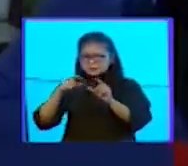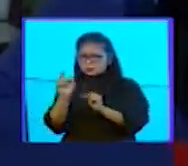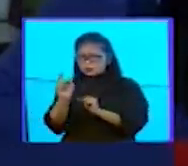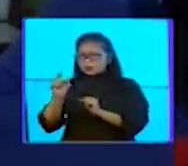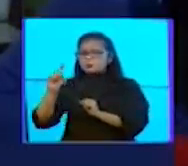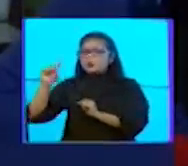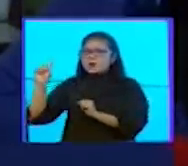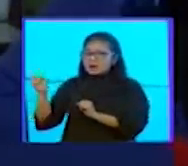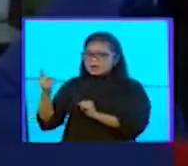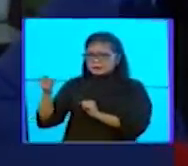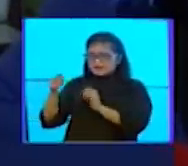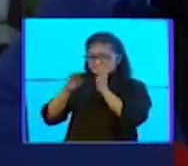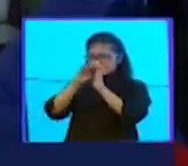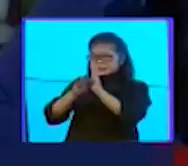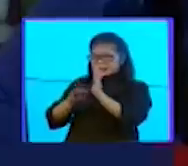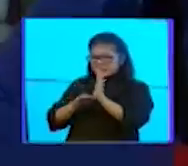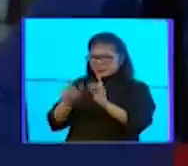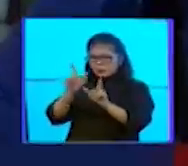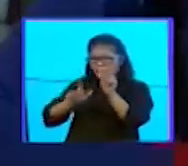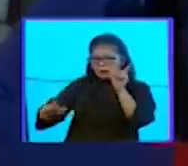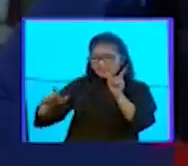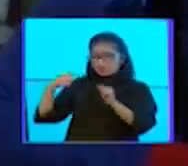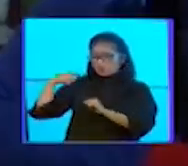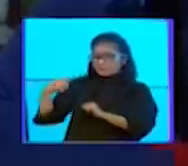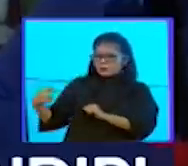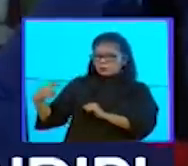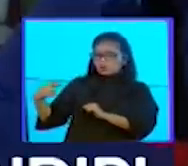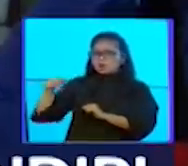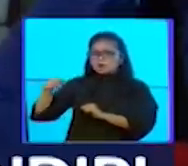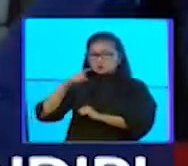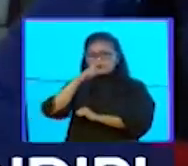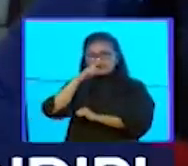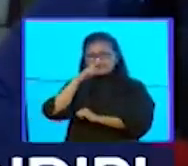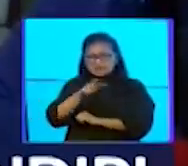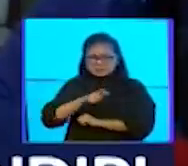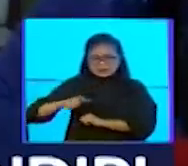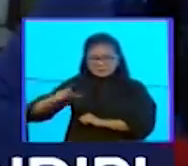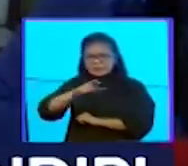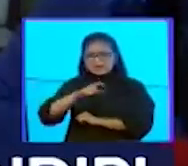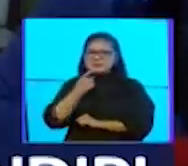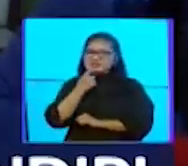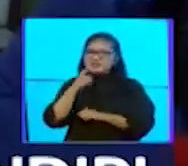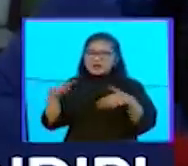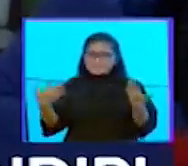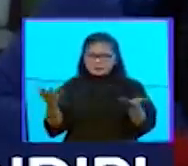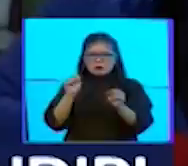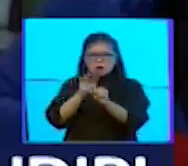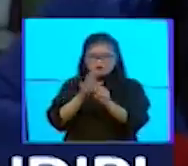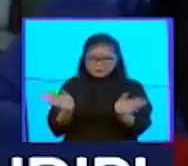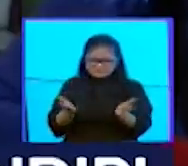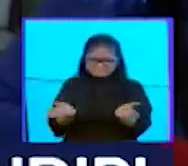Bapak Gubernur, Bapak Wakil Gubernur, Bapak Wali Kota, dan Bapak Camat terkait dengan penanganan COVID-19 dalam